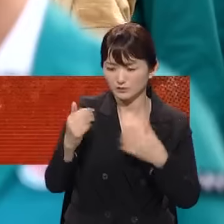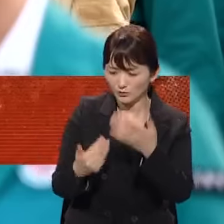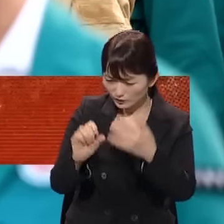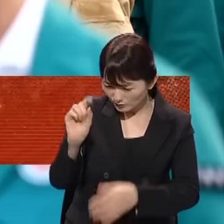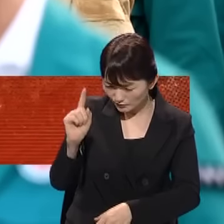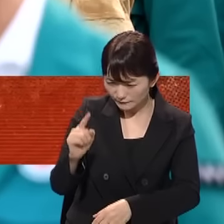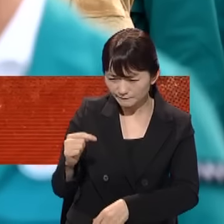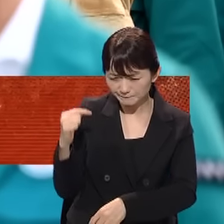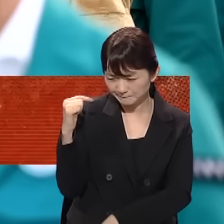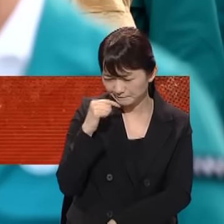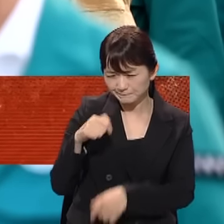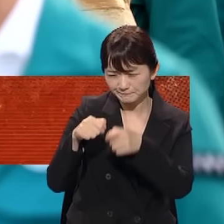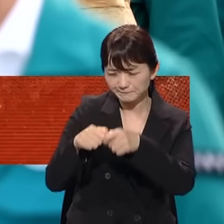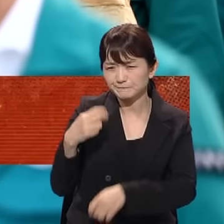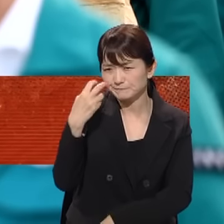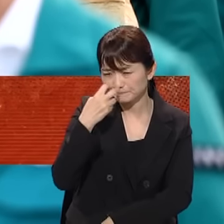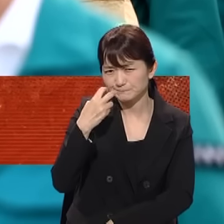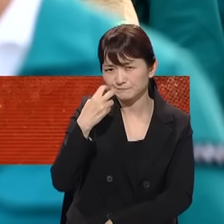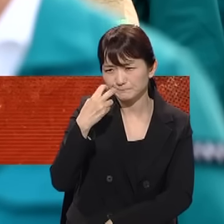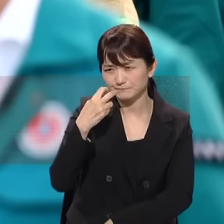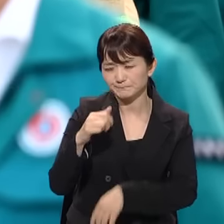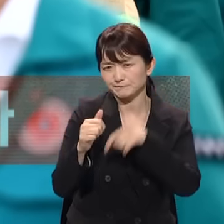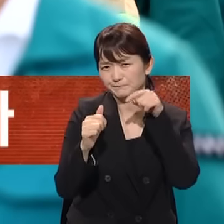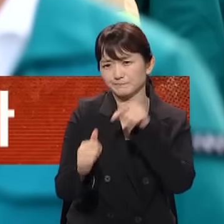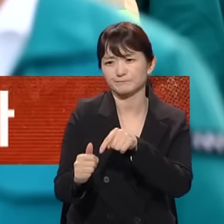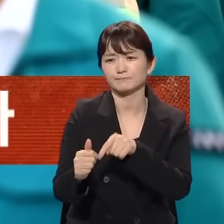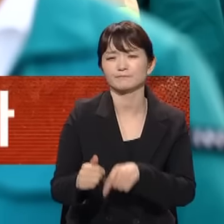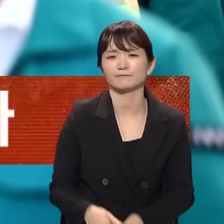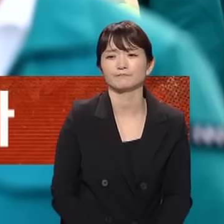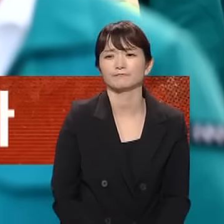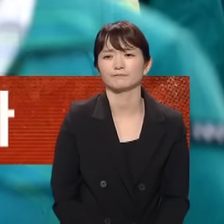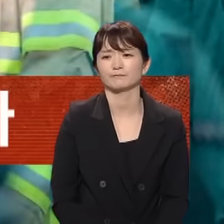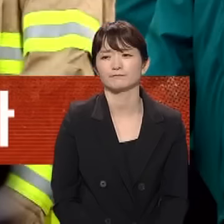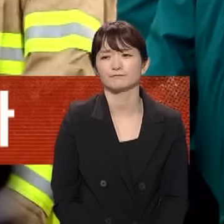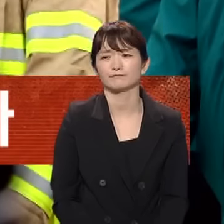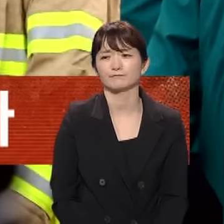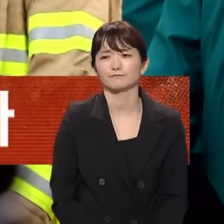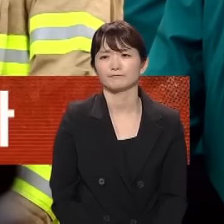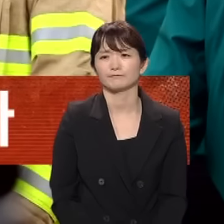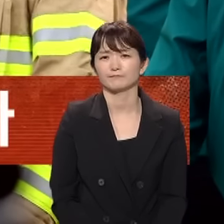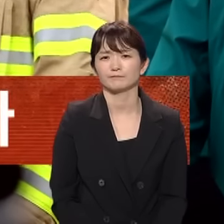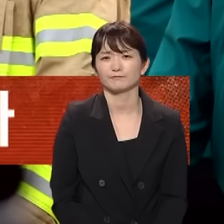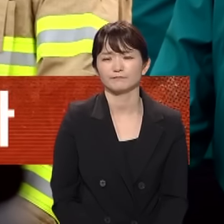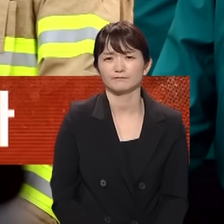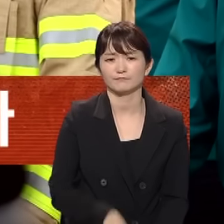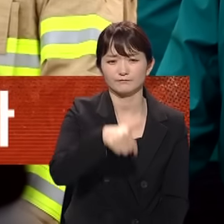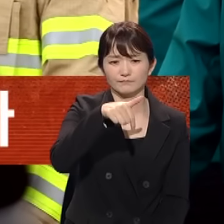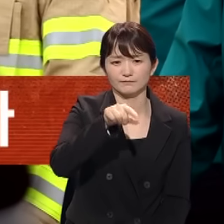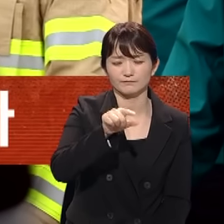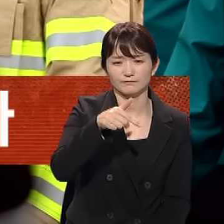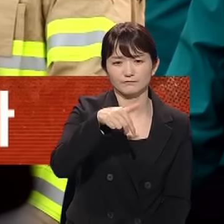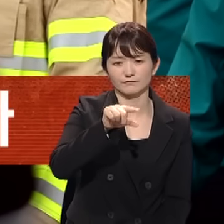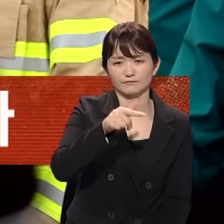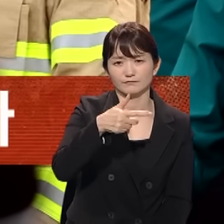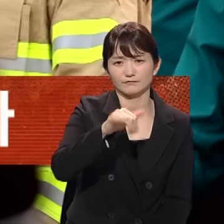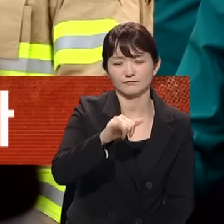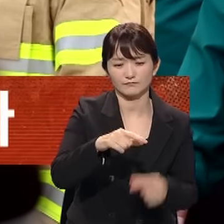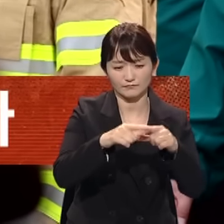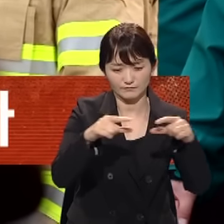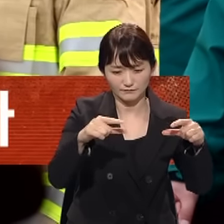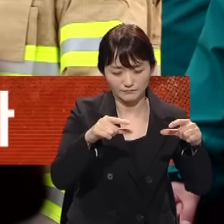철저하게 정밀 감식하라고 지시했습니다. 특히 이런 건전지와 같은 화학물질에 의한 화재는 기존